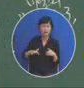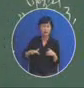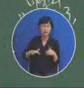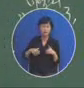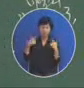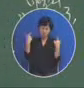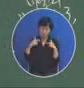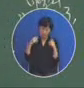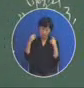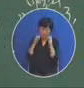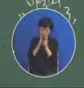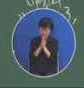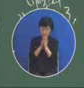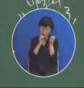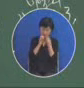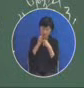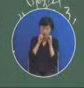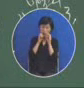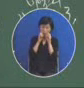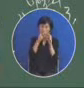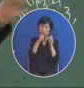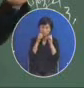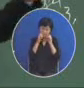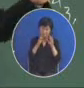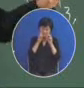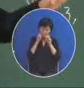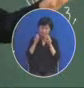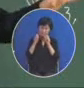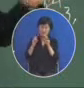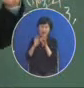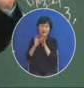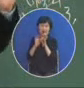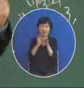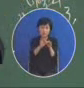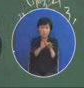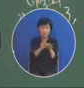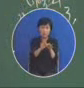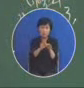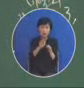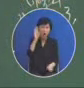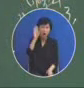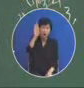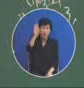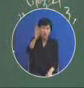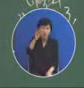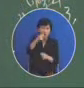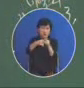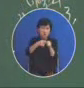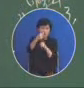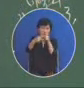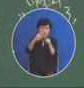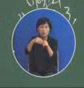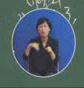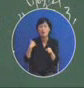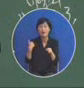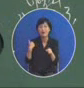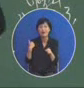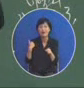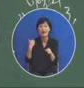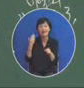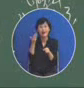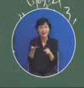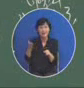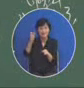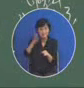to run this path for 30 days. 앞으로 뛰는 건 얼마든지 그건 모릅니다. Without exception. 하나님께서 세계 살리는